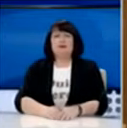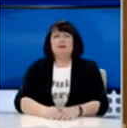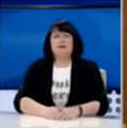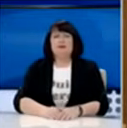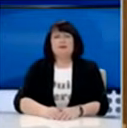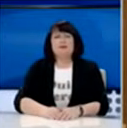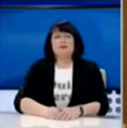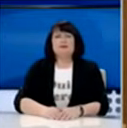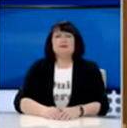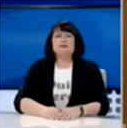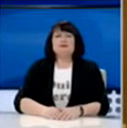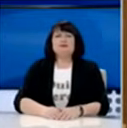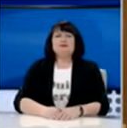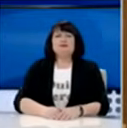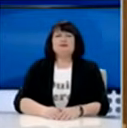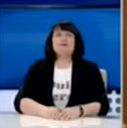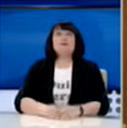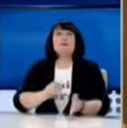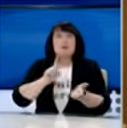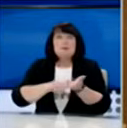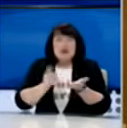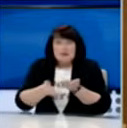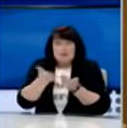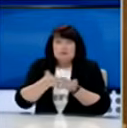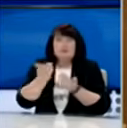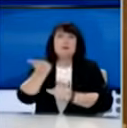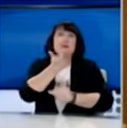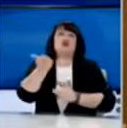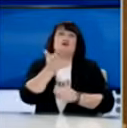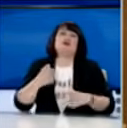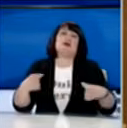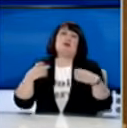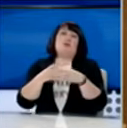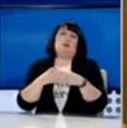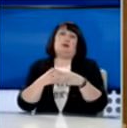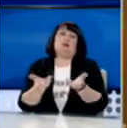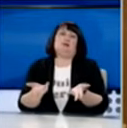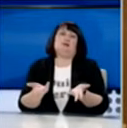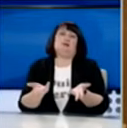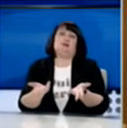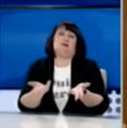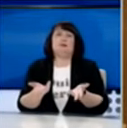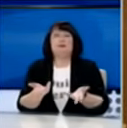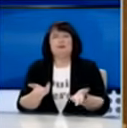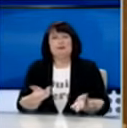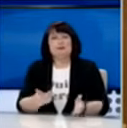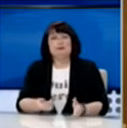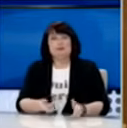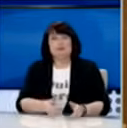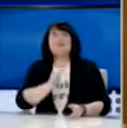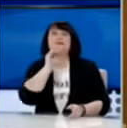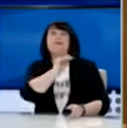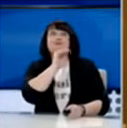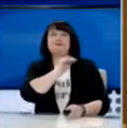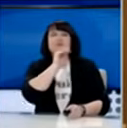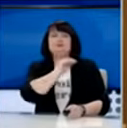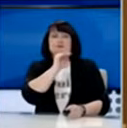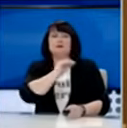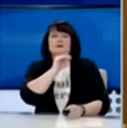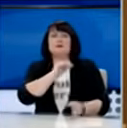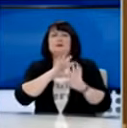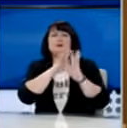την ενίσχυση του πυροσβεστικού σώματος. Όταν λοιπόν τον ρώτησα για όλα